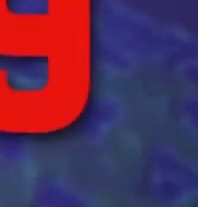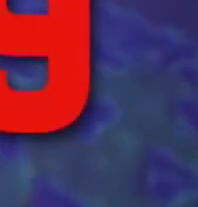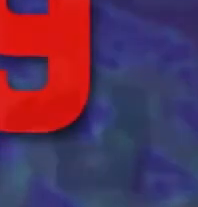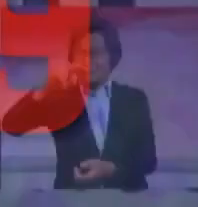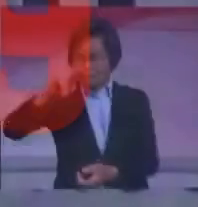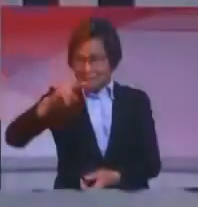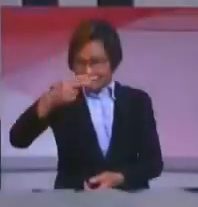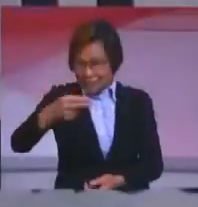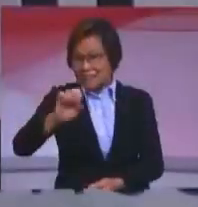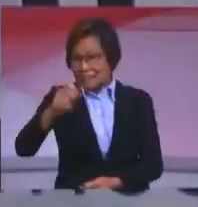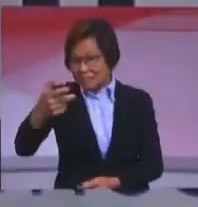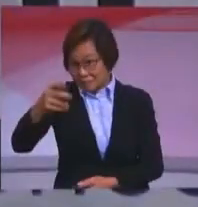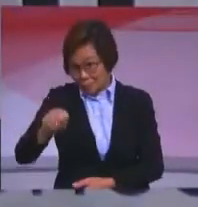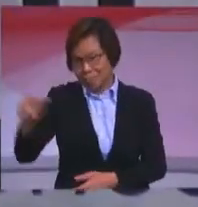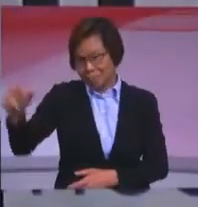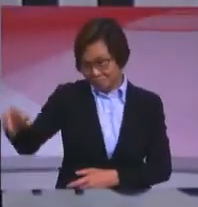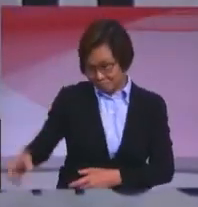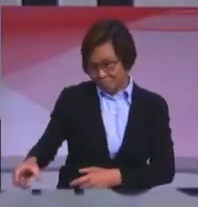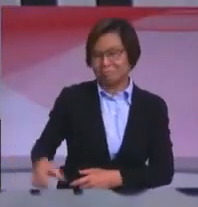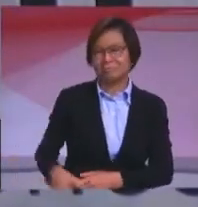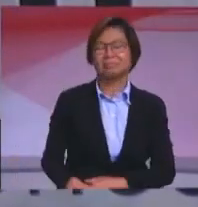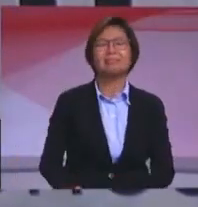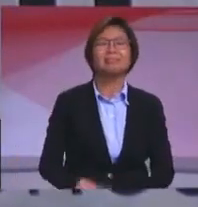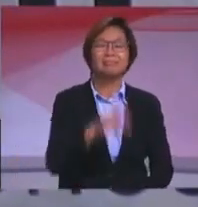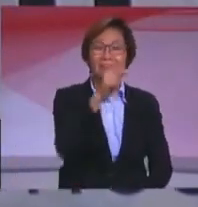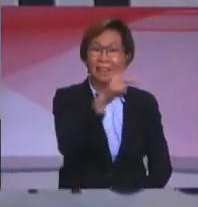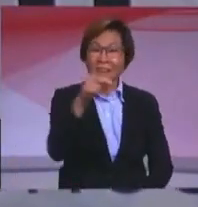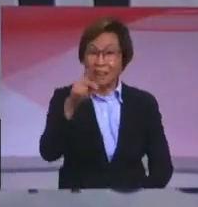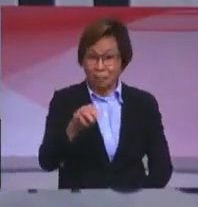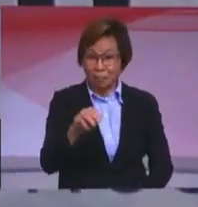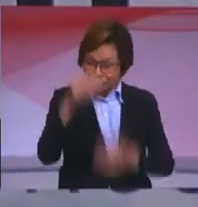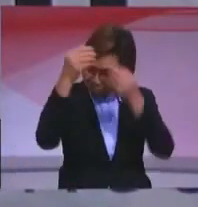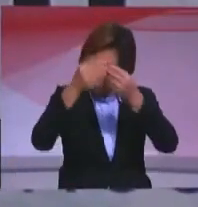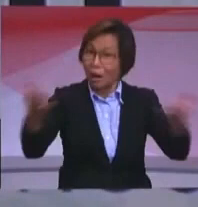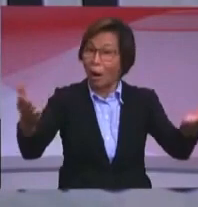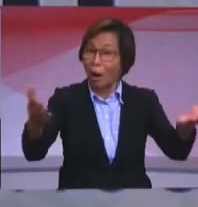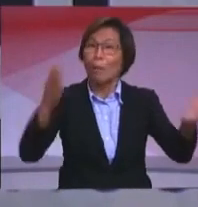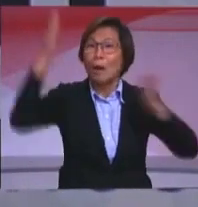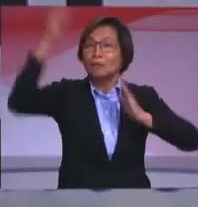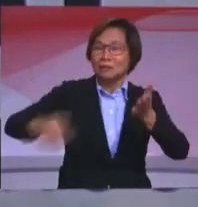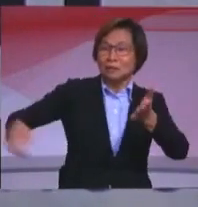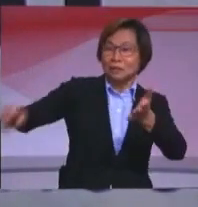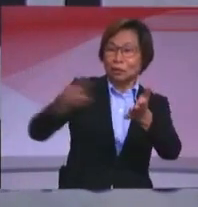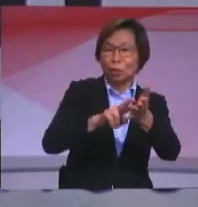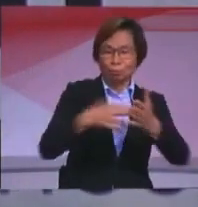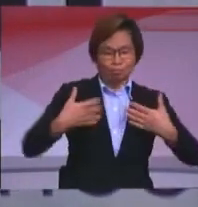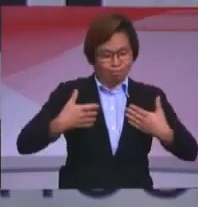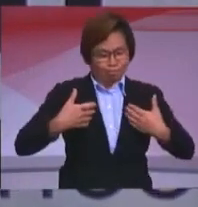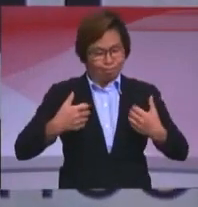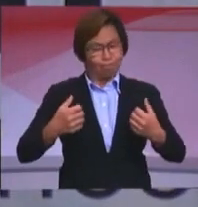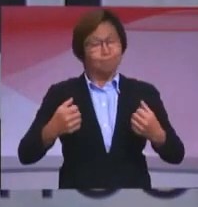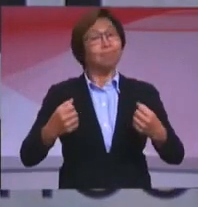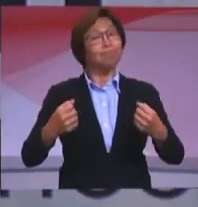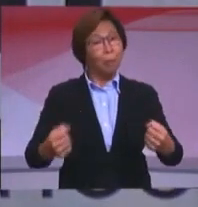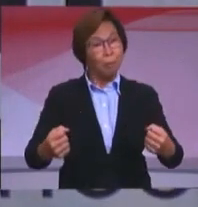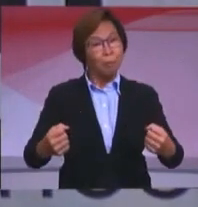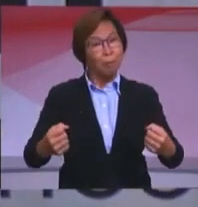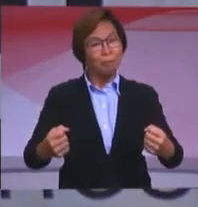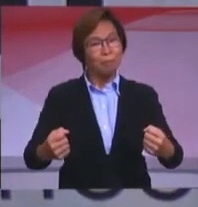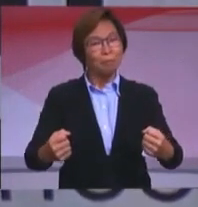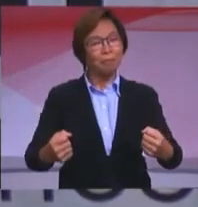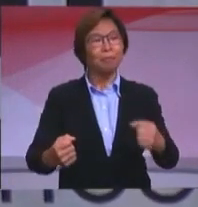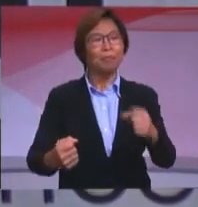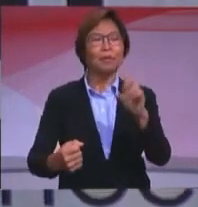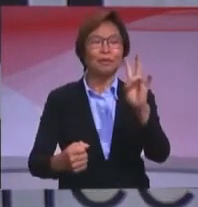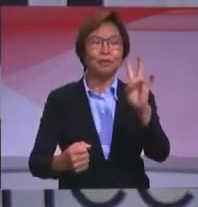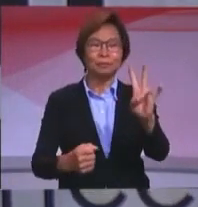Kementerian Kesihatan Malaysia ingin memaklumkan bahawa pada hari ini Malaysia mencatatkan bilangan kes pulih daripada jangkitan COVID-19 sebanyak